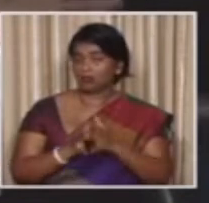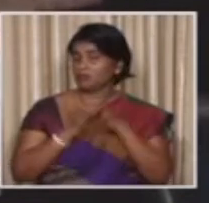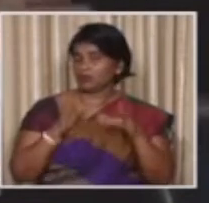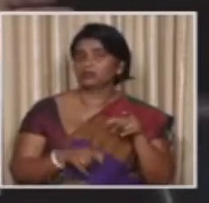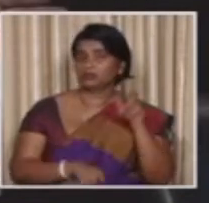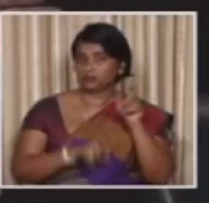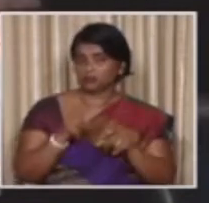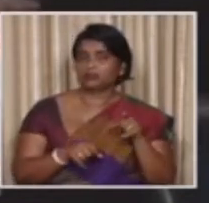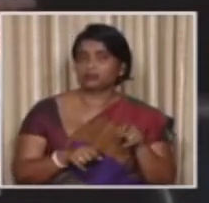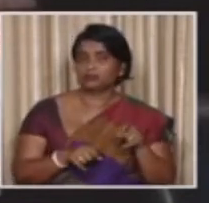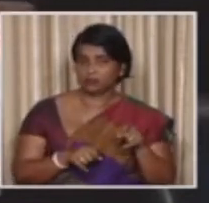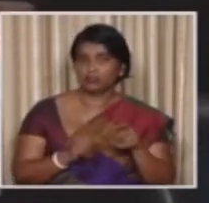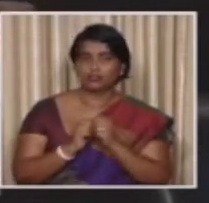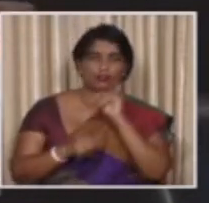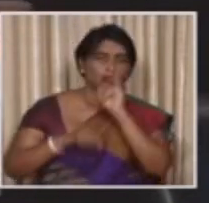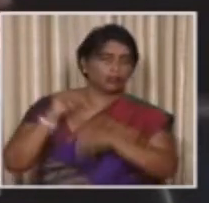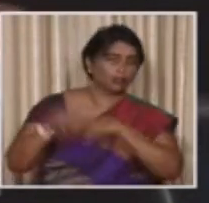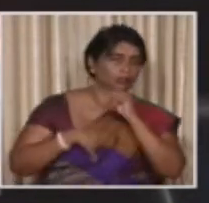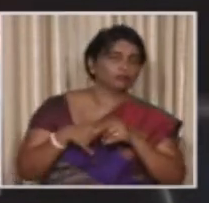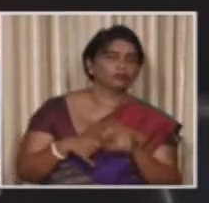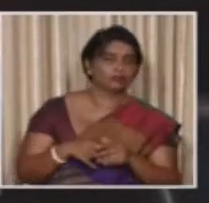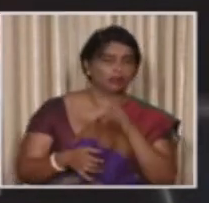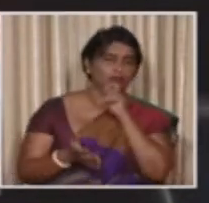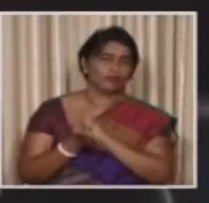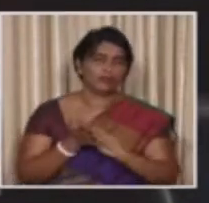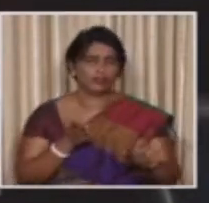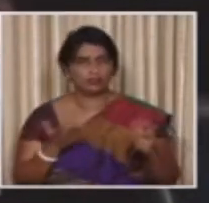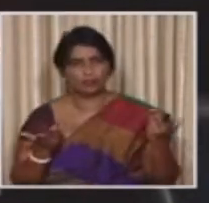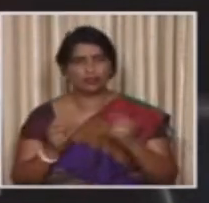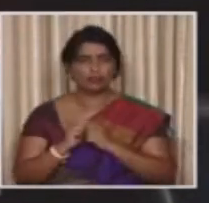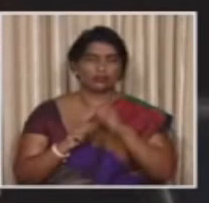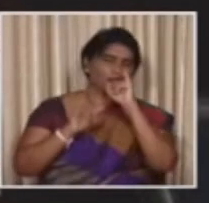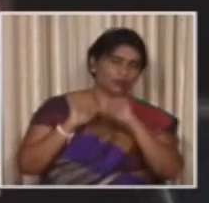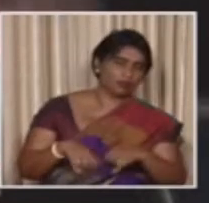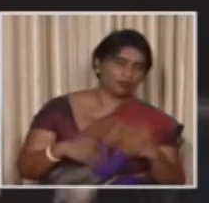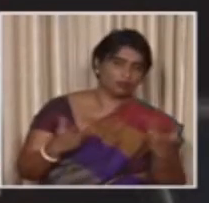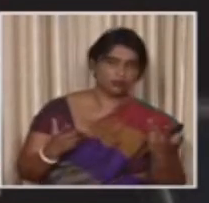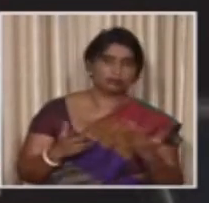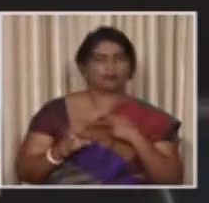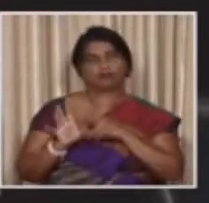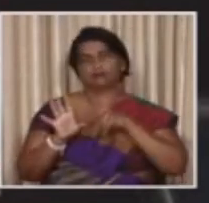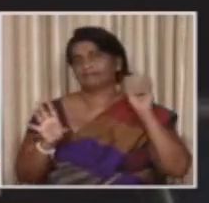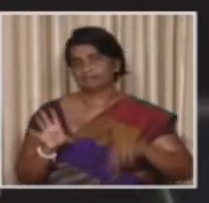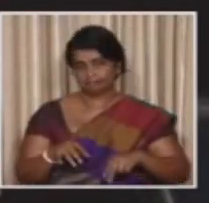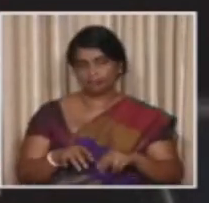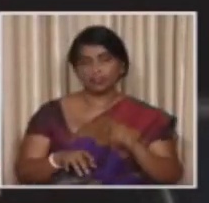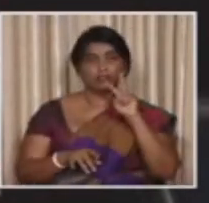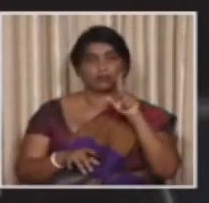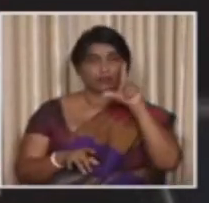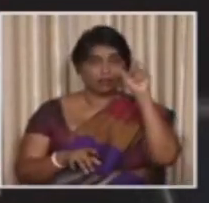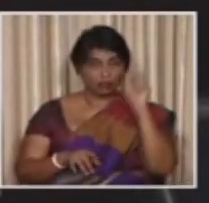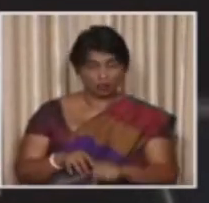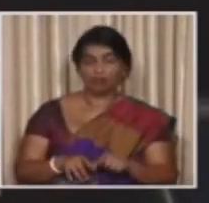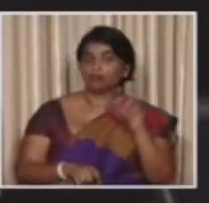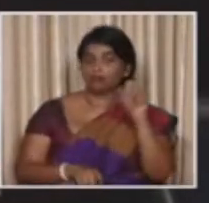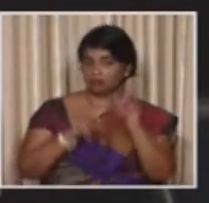පිරිසක් සේවය අත්තරල ගිහිල්ලා තියෙනවා. එක්ක විශ්‍රාම ගිහිල්ලා, එක්ක සේවය අත්තර ගිහිල්ලා, එක්ක ඉල්ලාස් වෙලා 27000කට පමණ